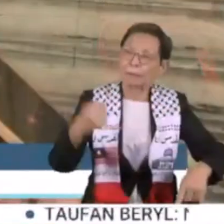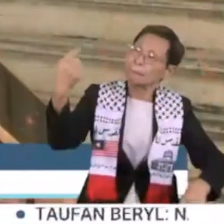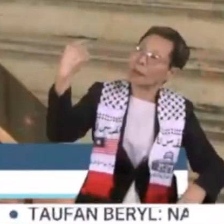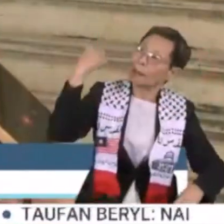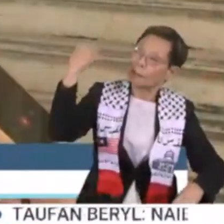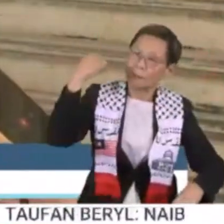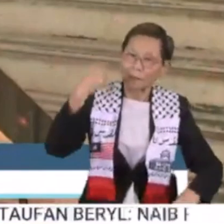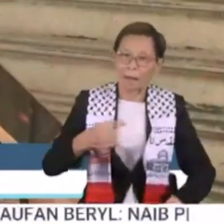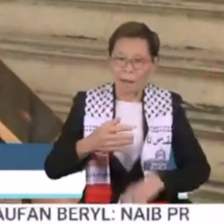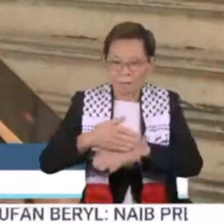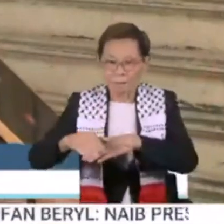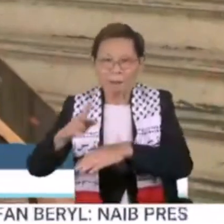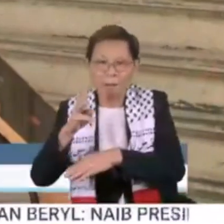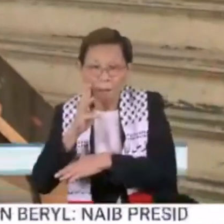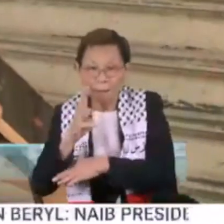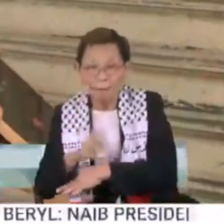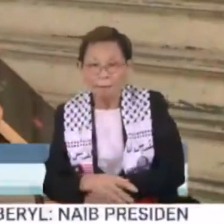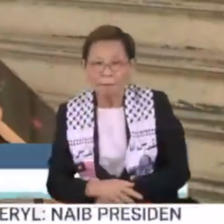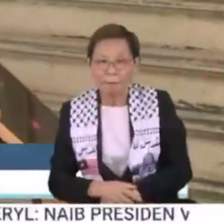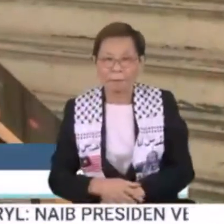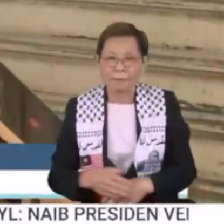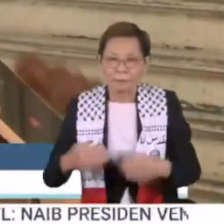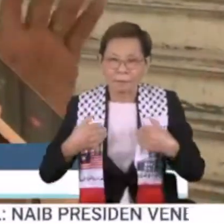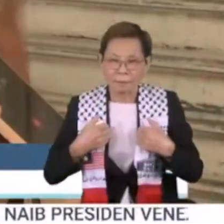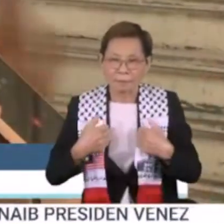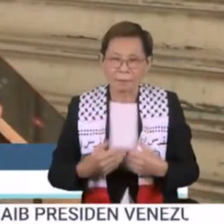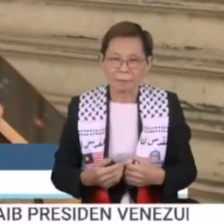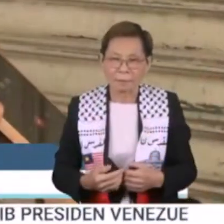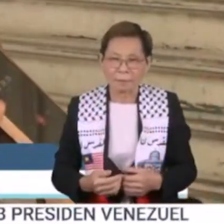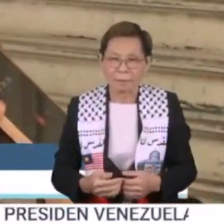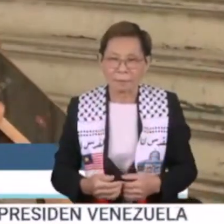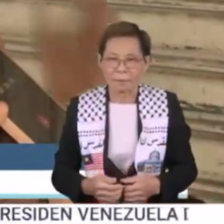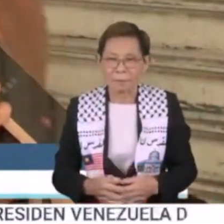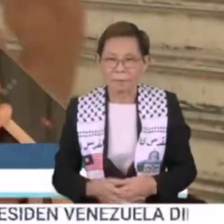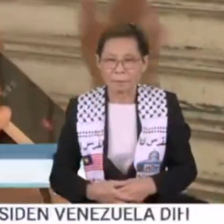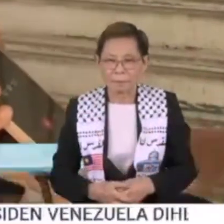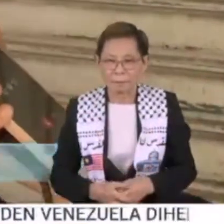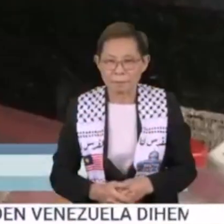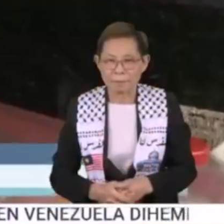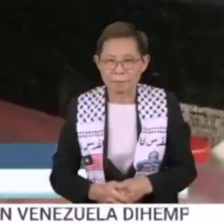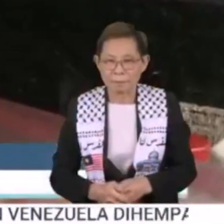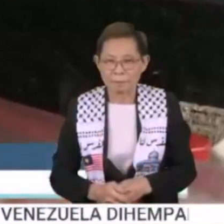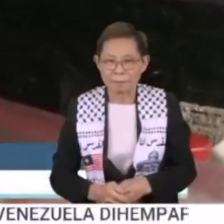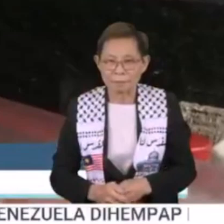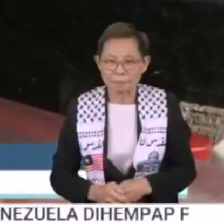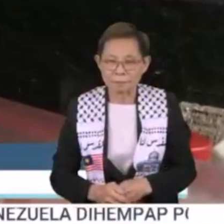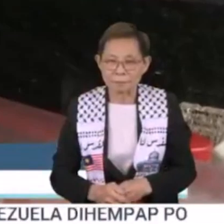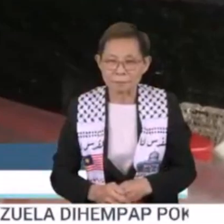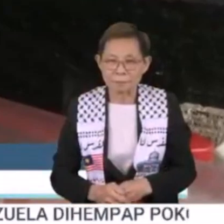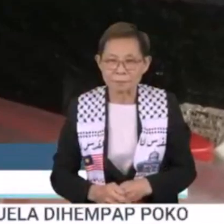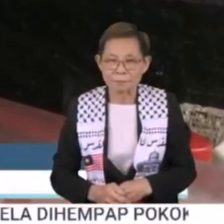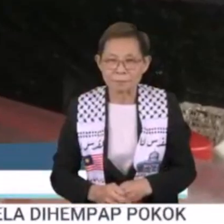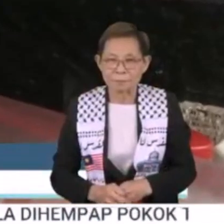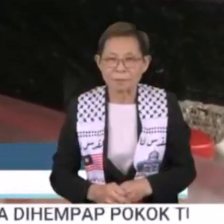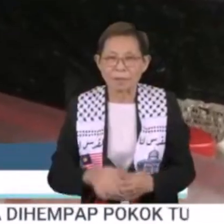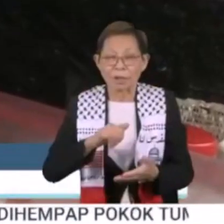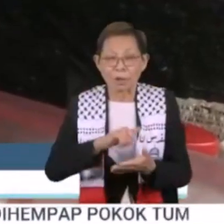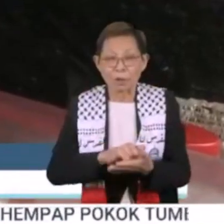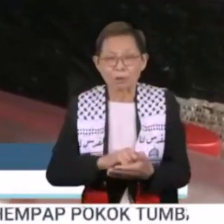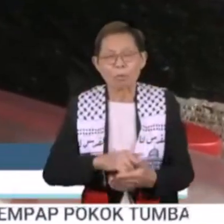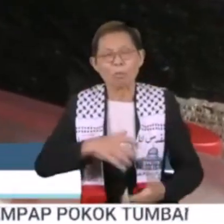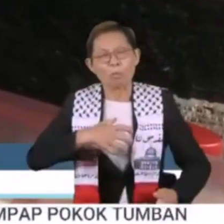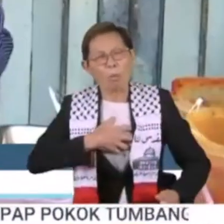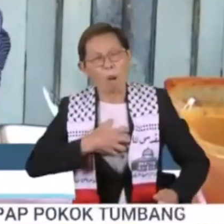sini. Sini jaraklah kata tak ada. Tapi kalau kedai-kedai memang ada. Belum rumah saja. Itu